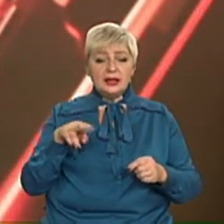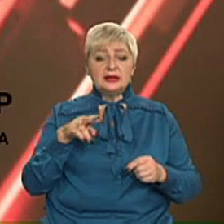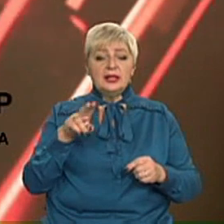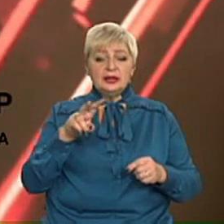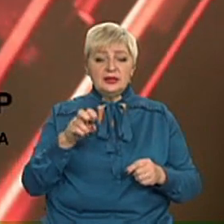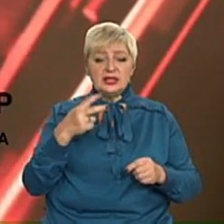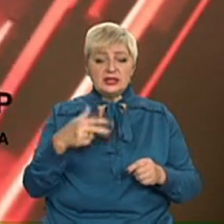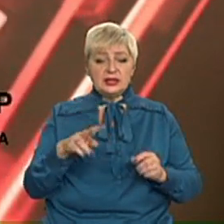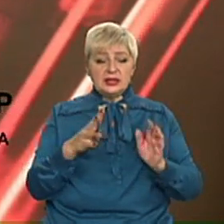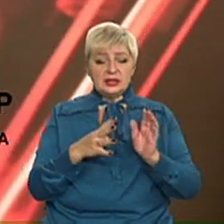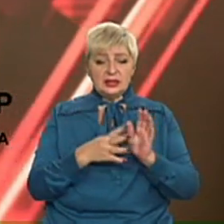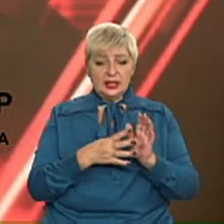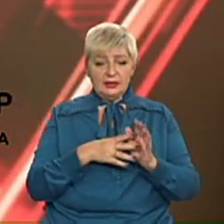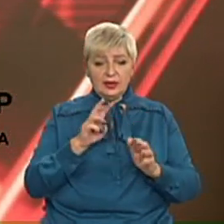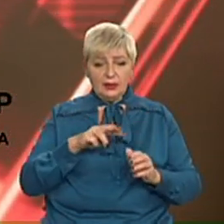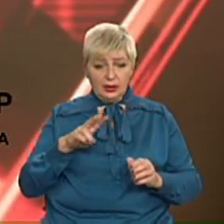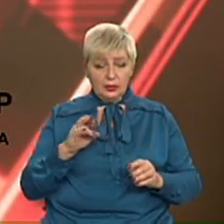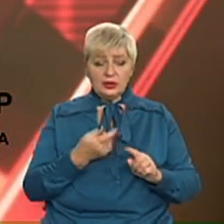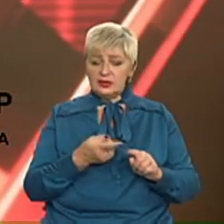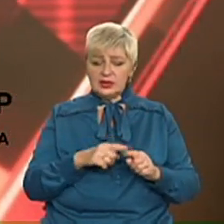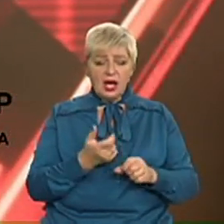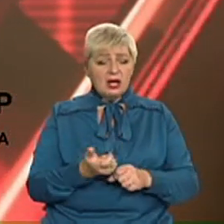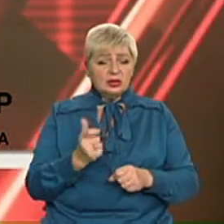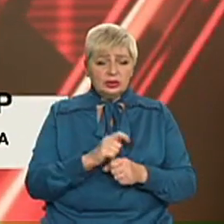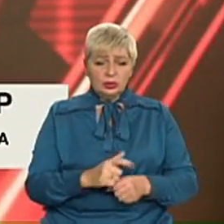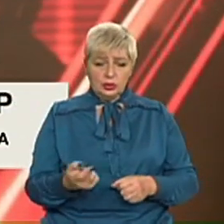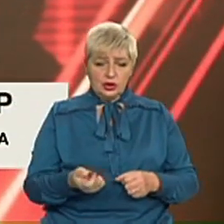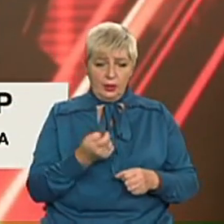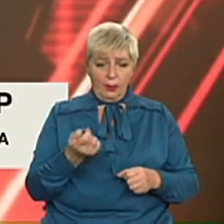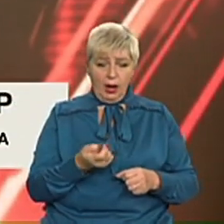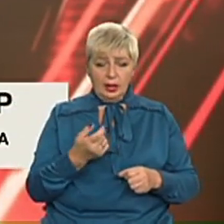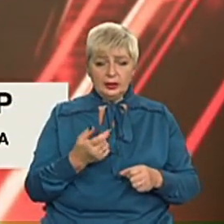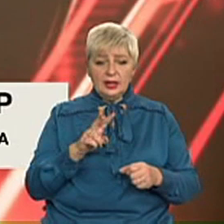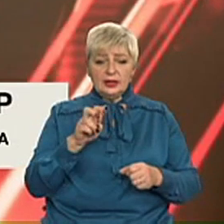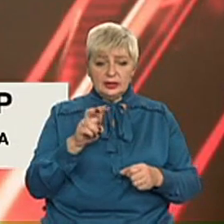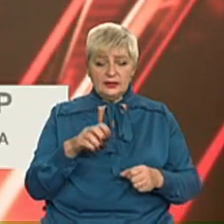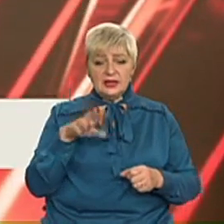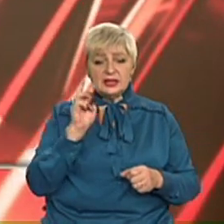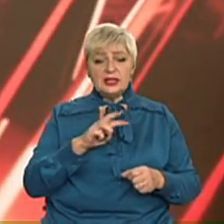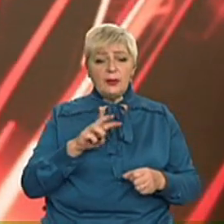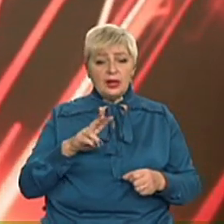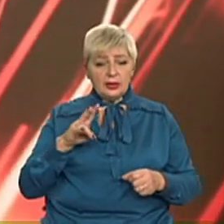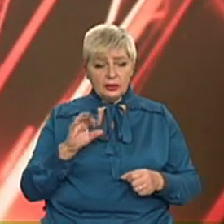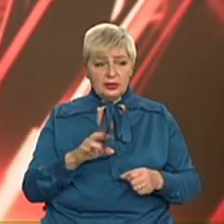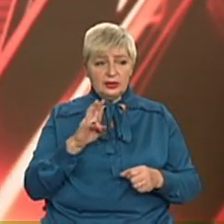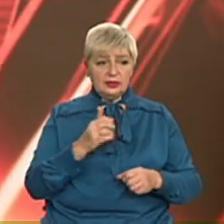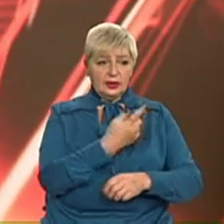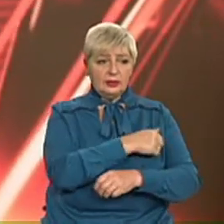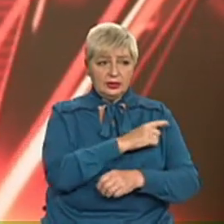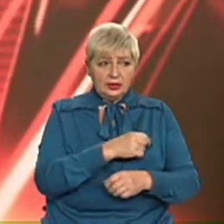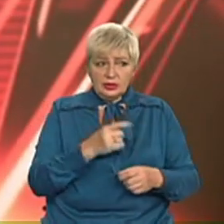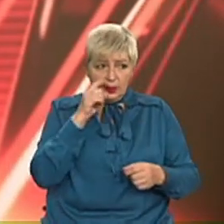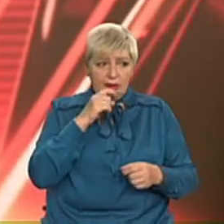1 239 000 000 на освітній субвенції, це катастрофічно мало, це 200 мільйонів на медичну субвенцію, це взагалі не зрозуміло, на що